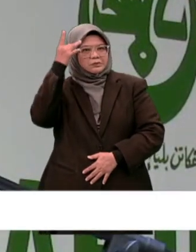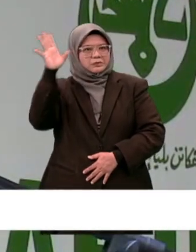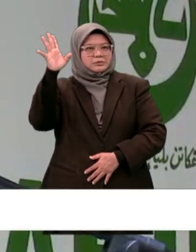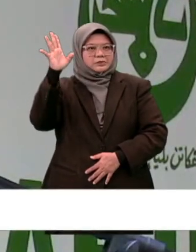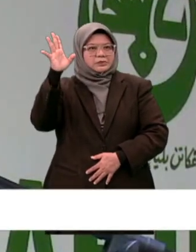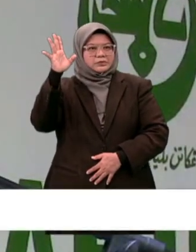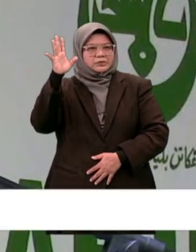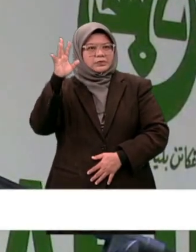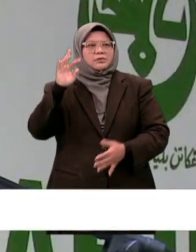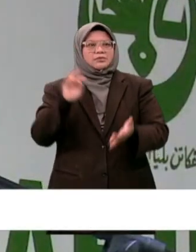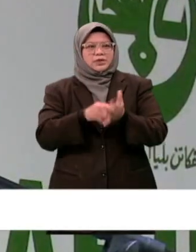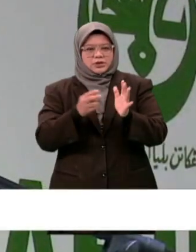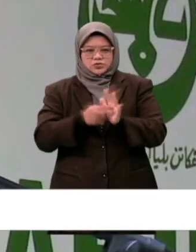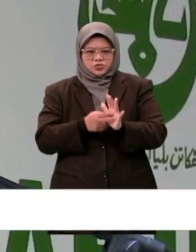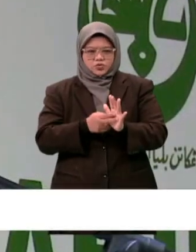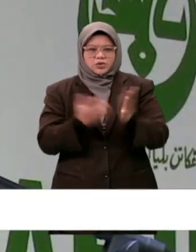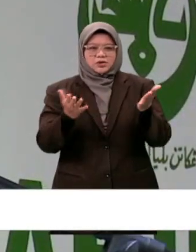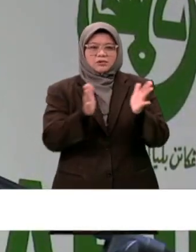dengan